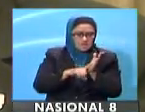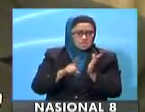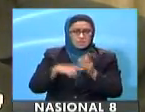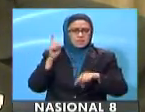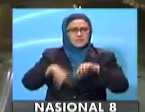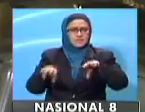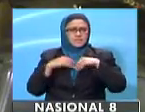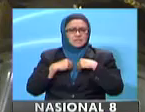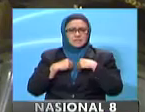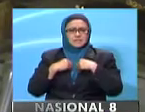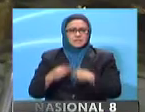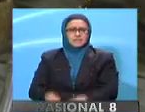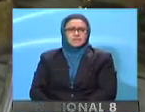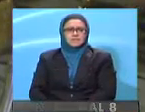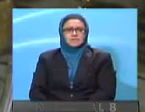Secara tergempak.